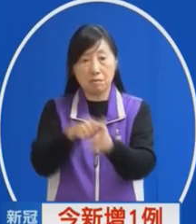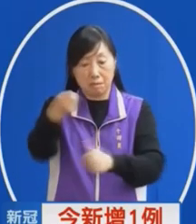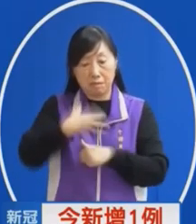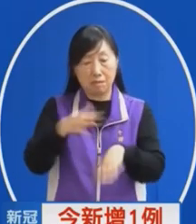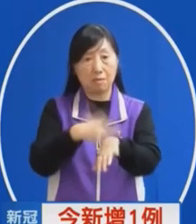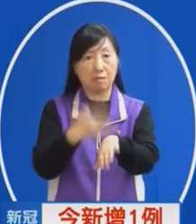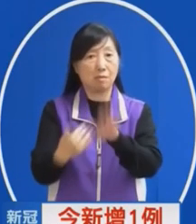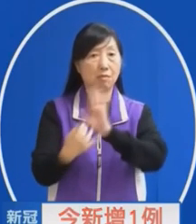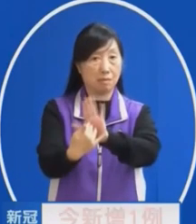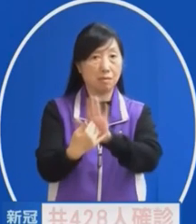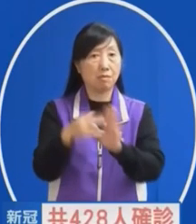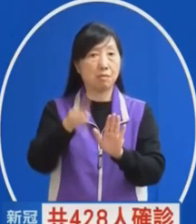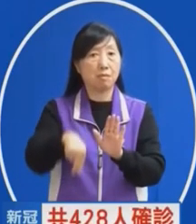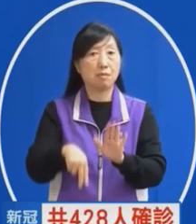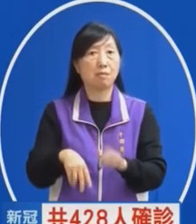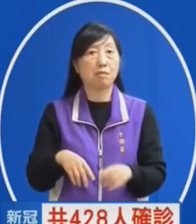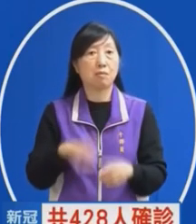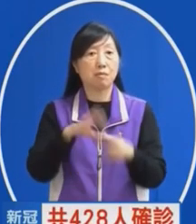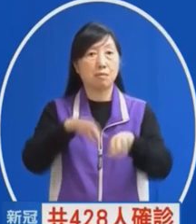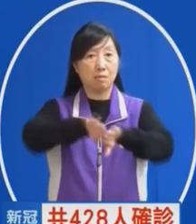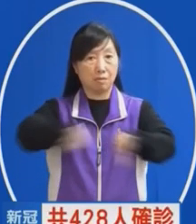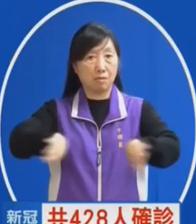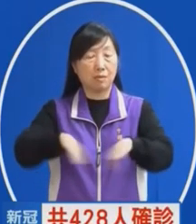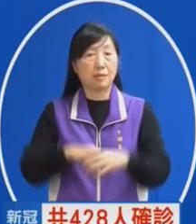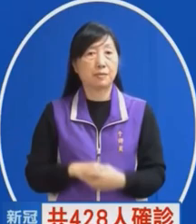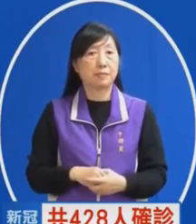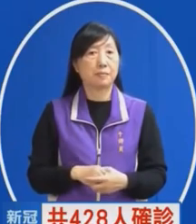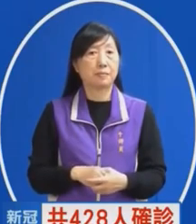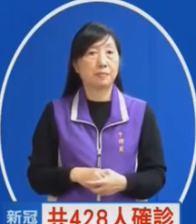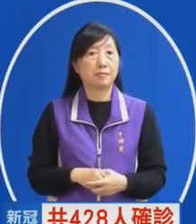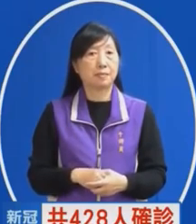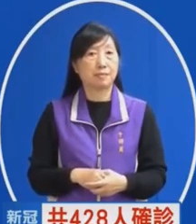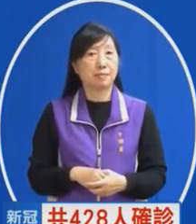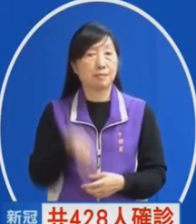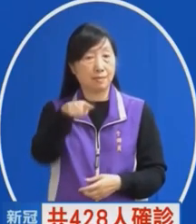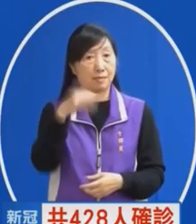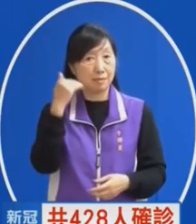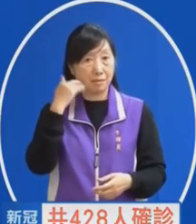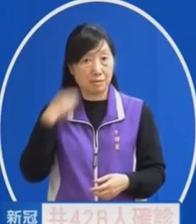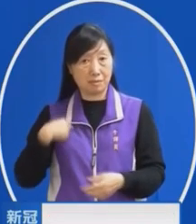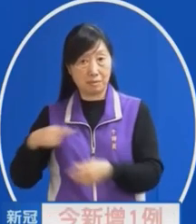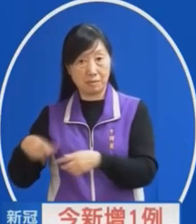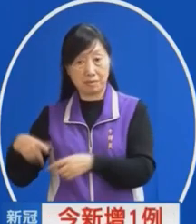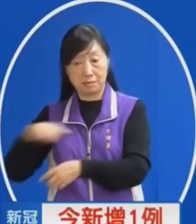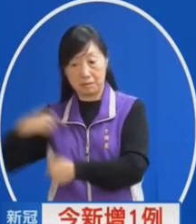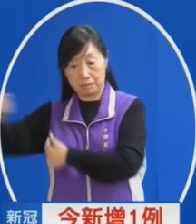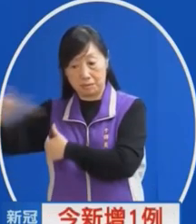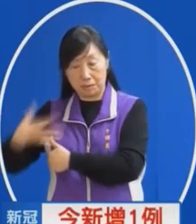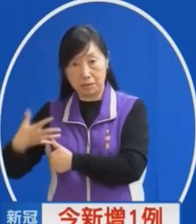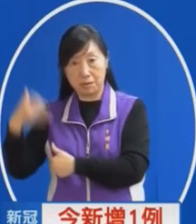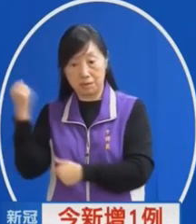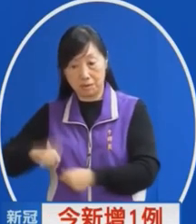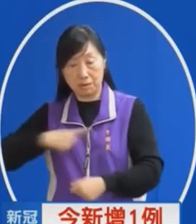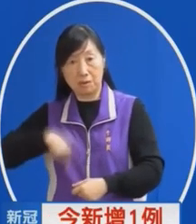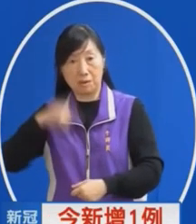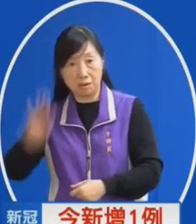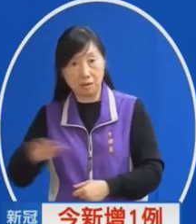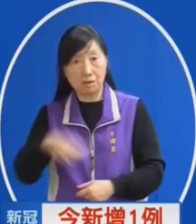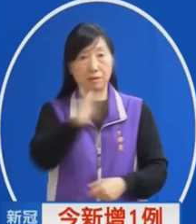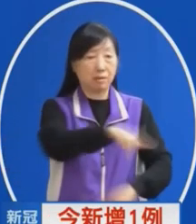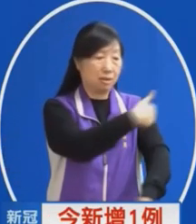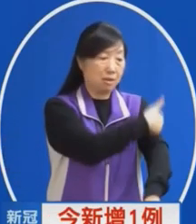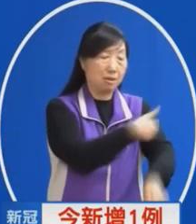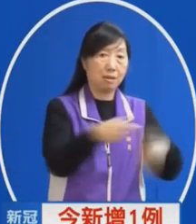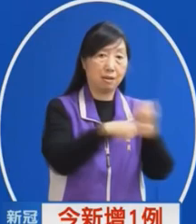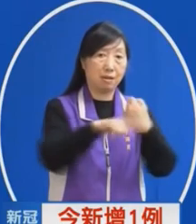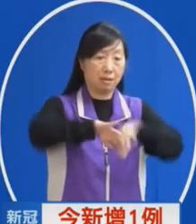染嘛。然后所以您的问题简单的说就是他们产生抗体是一个很自然的现象，那然后我们的疫